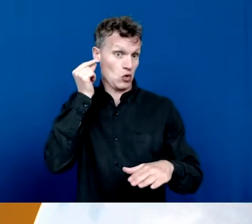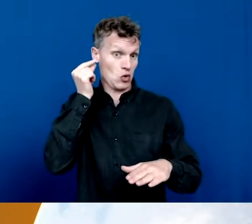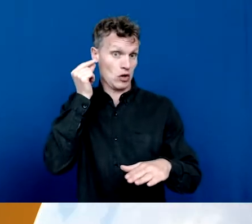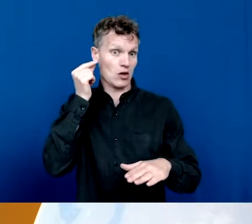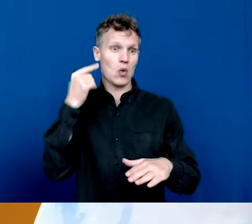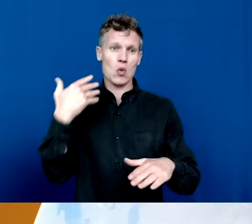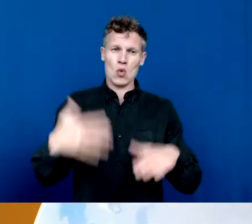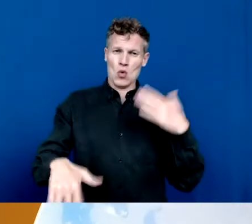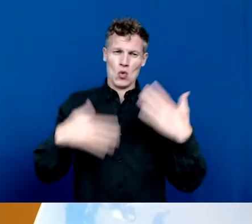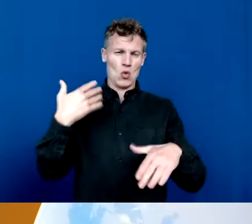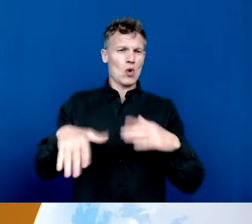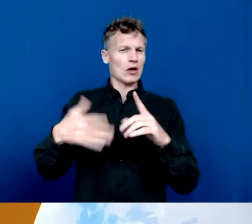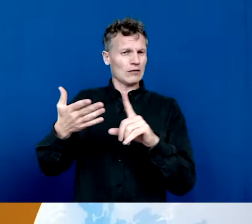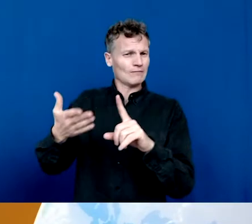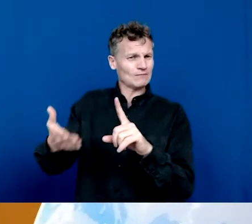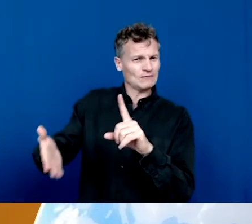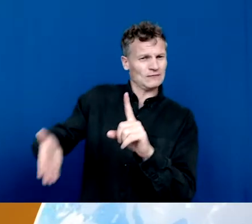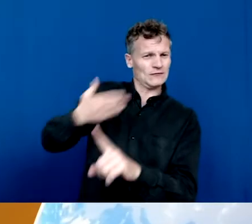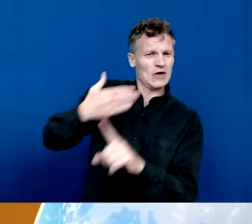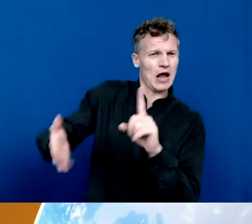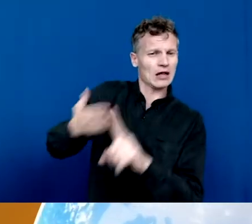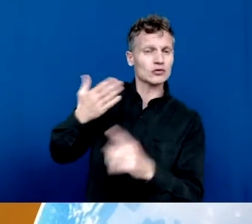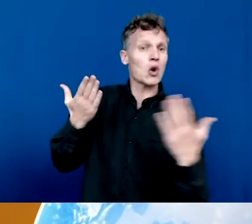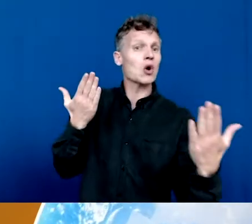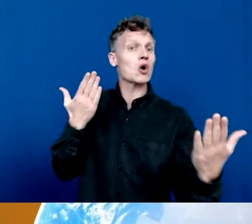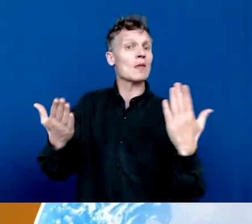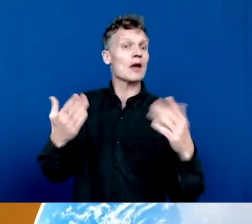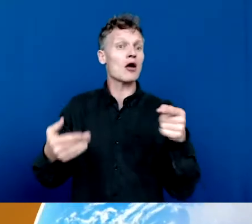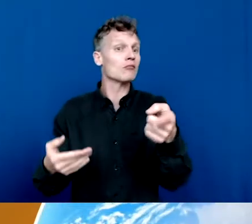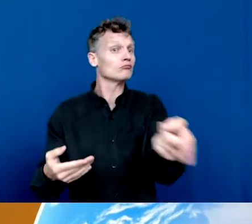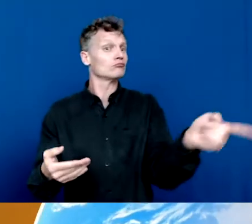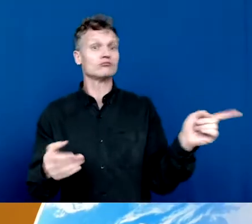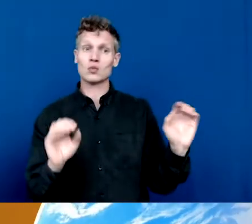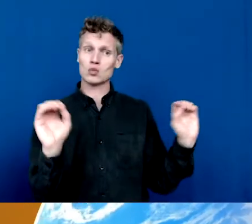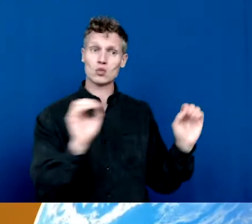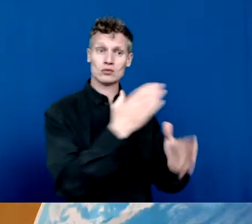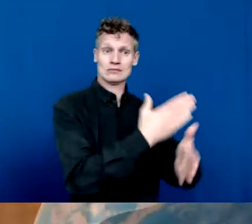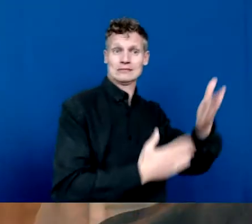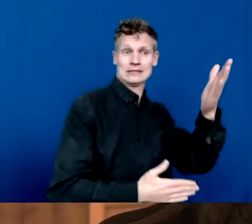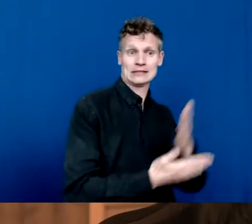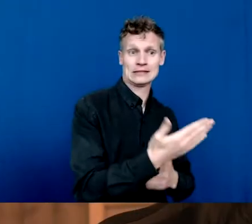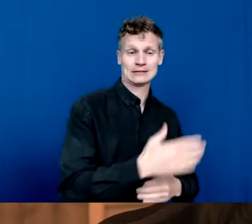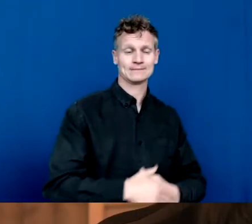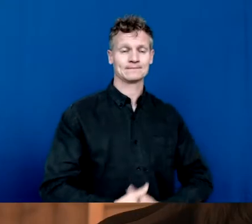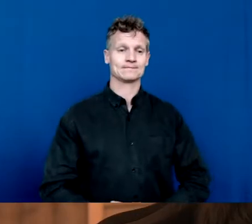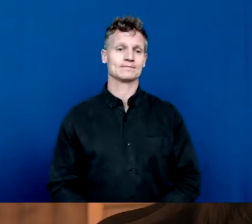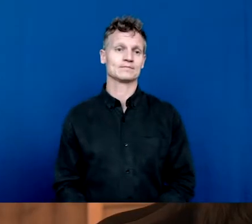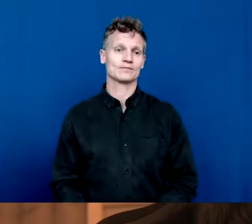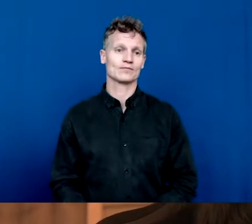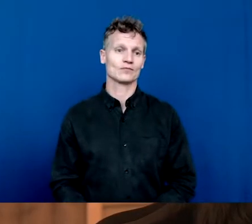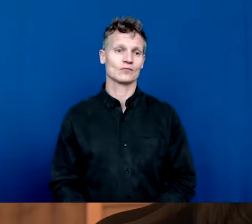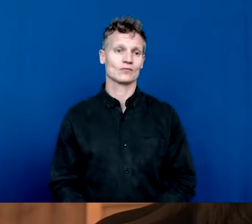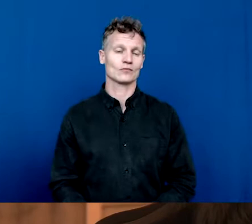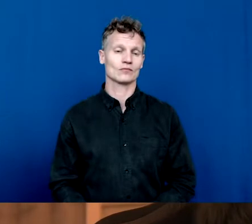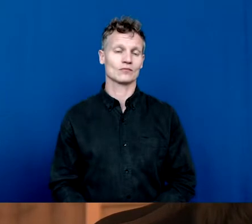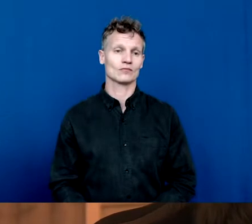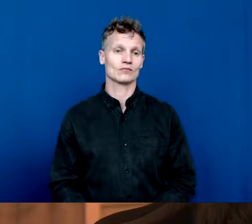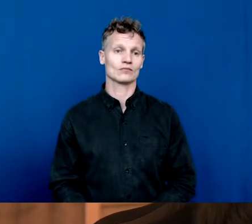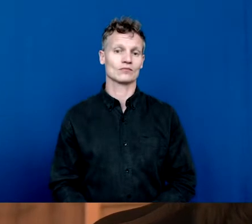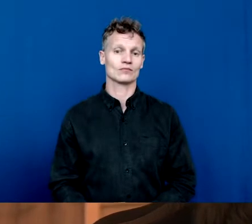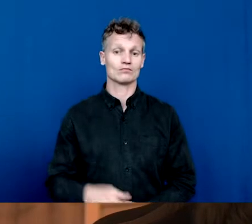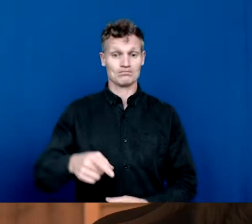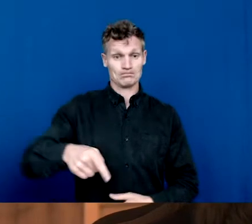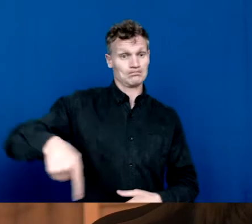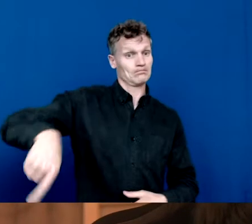plus vulnérables à la violence que les jeunes non handicapés. Les personnes en situation de handicap de moins